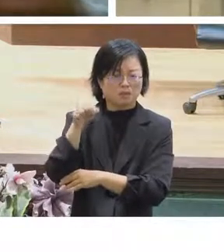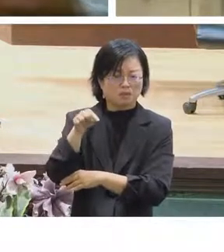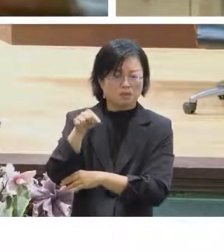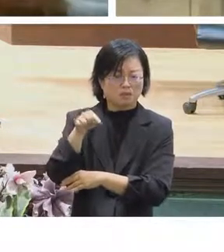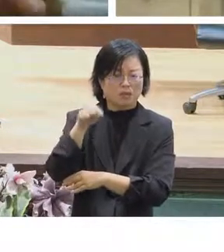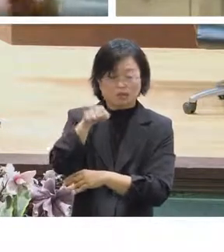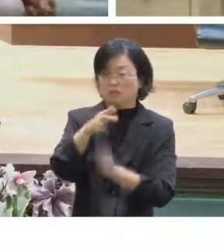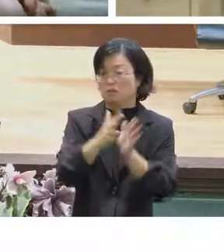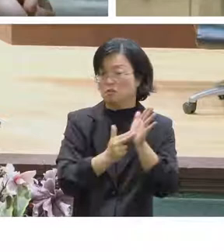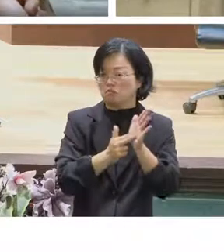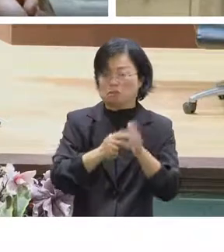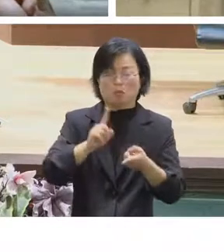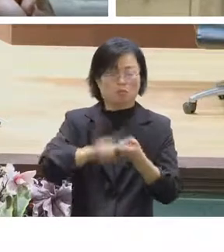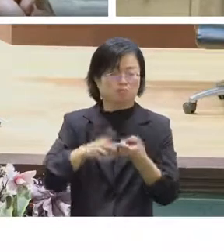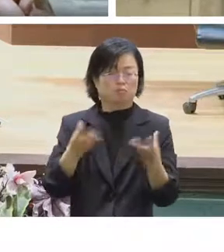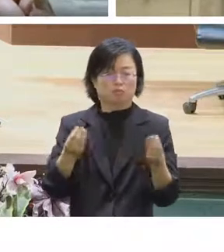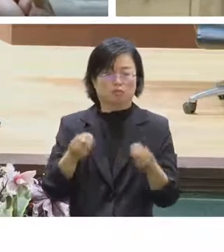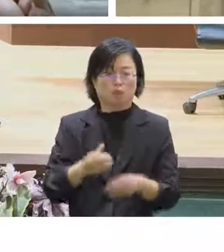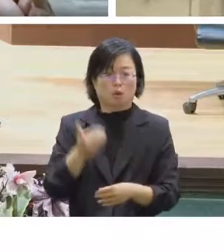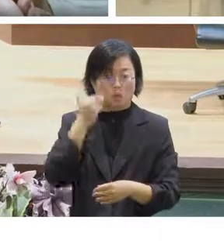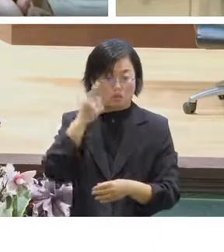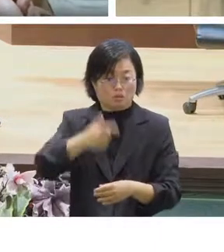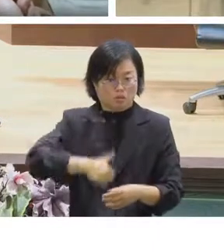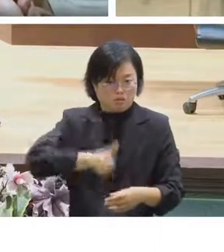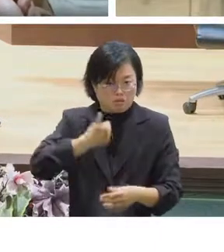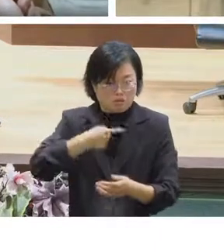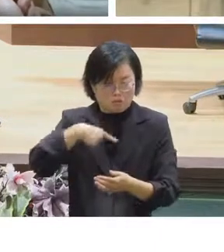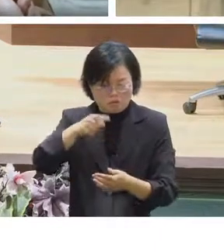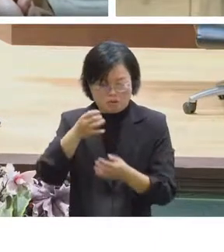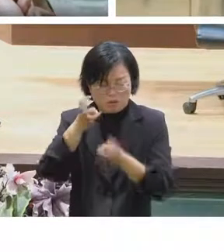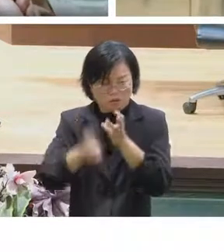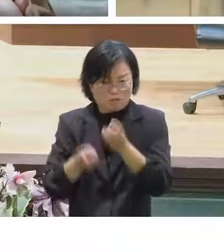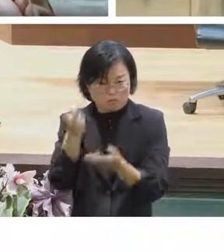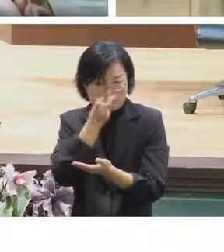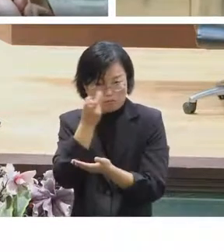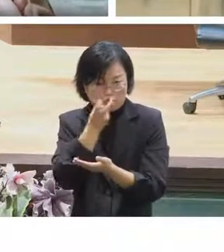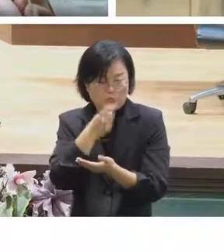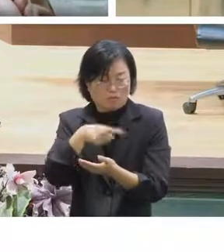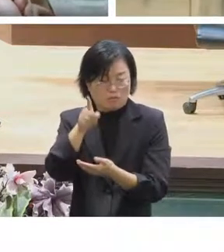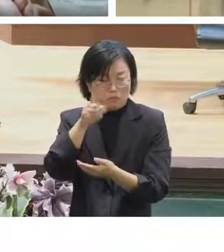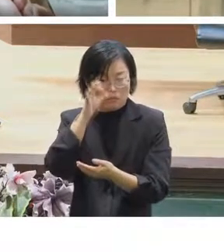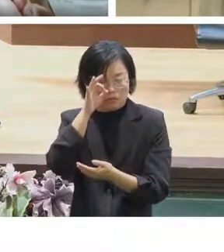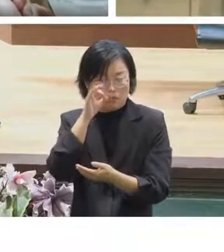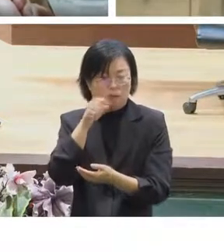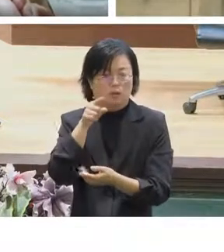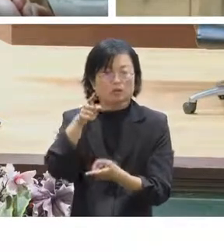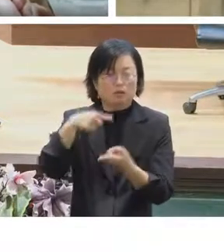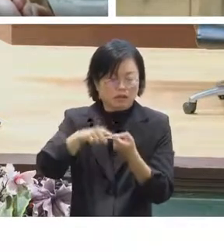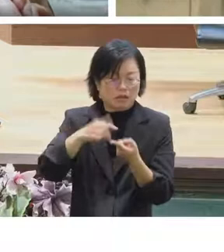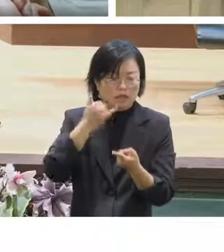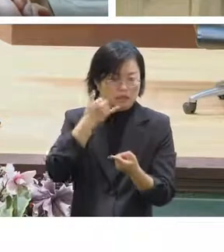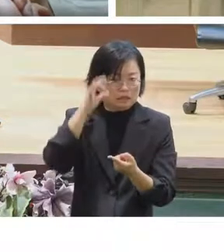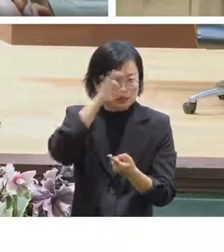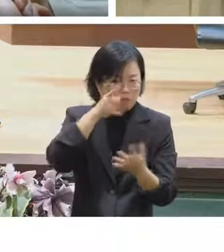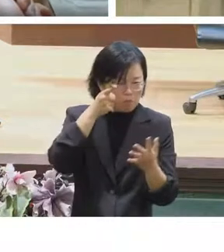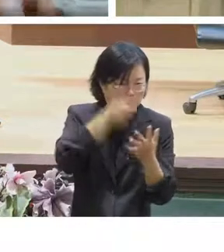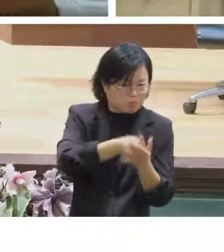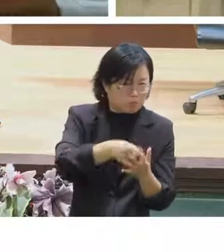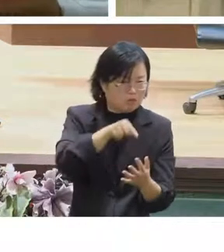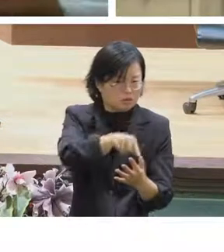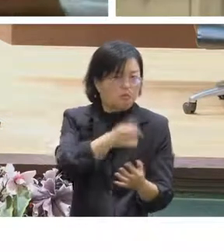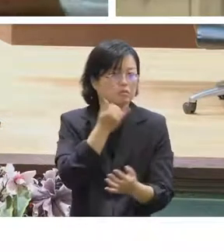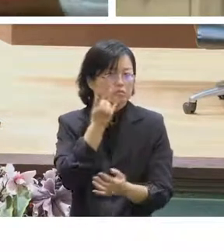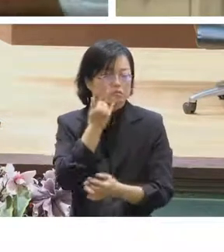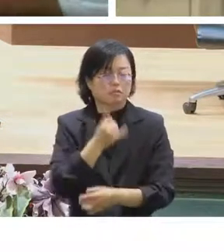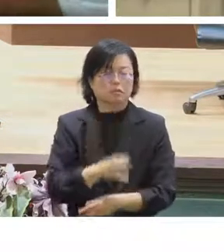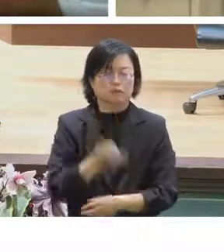很仔细的花时间一点，花多一点时间精力去看，其实你一定能够找到中间一些可以突破的位置。所以我觉得这也是我们的